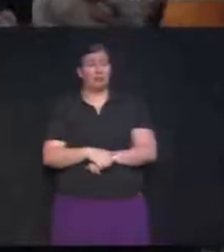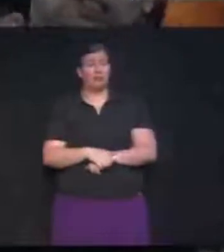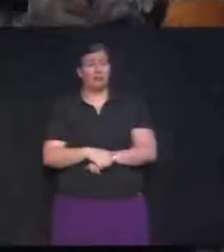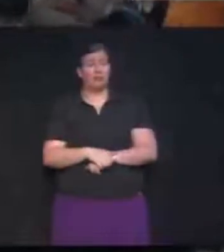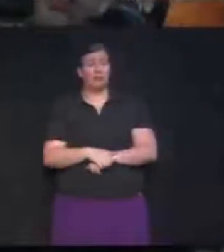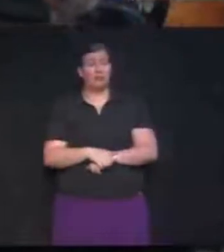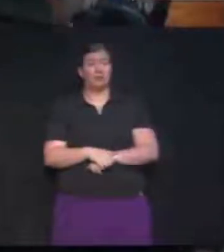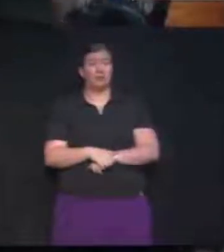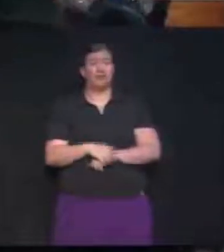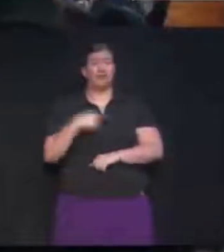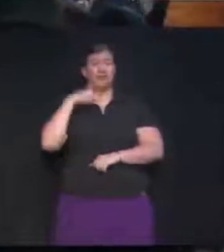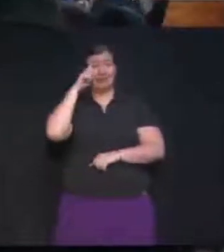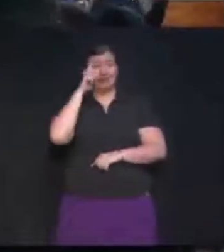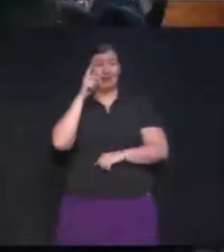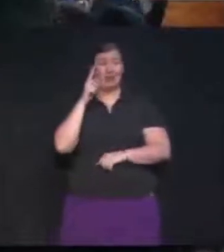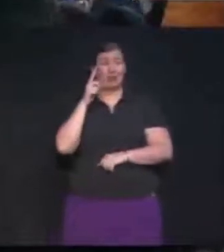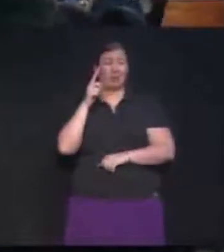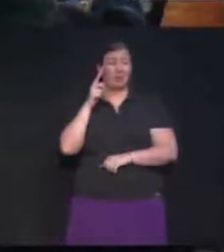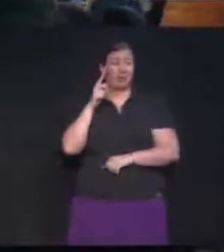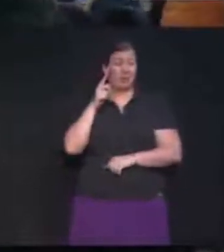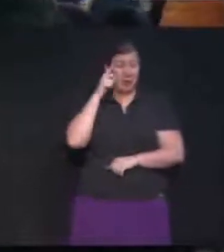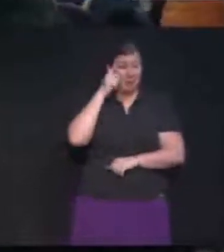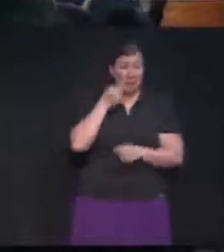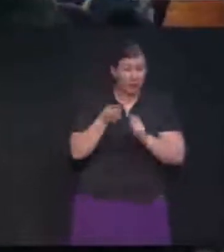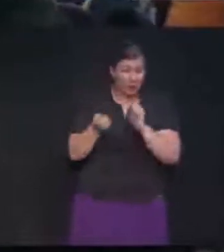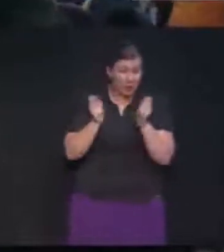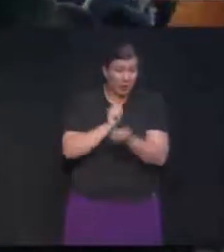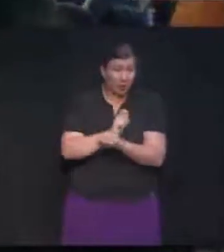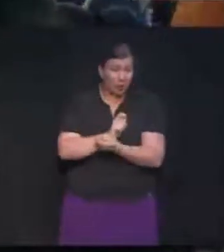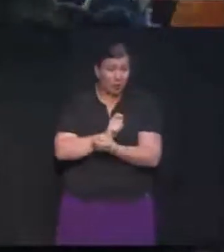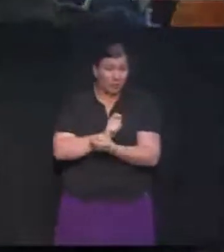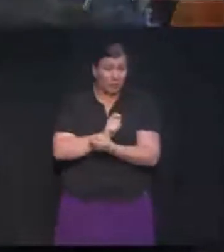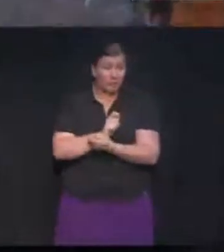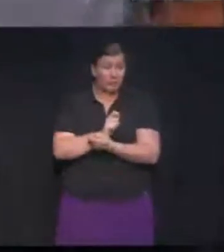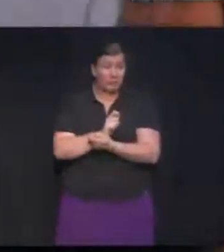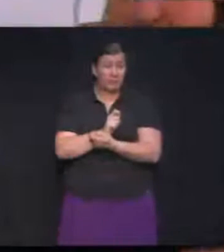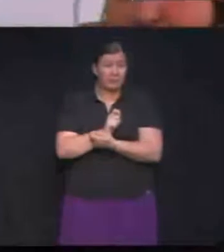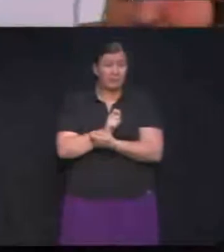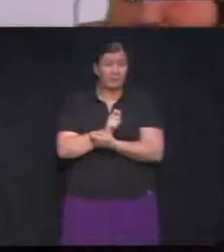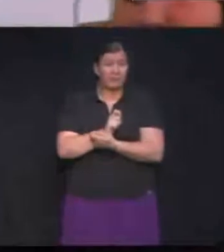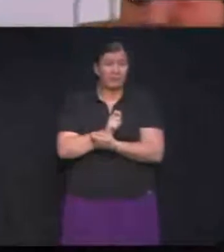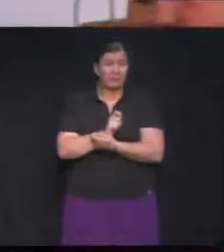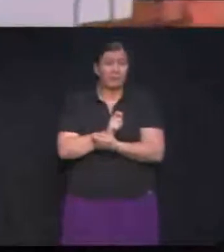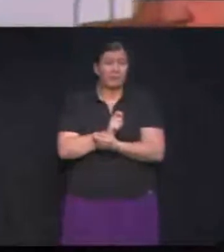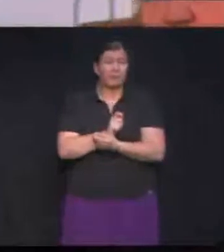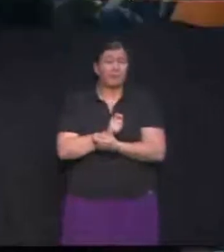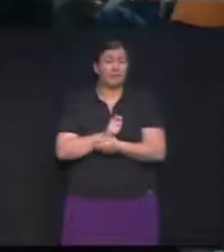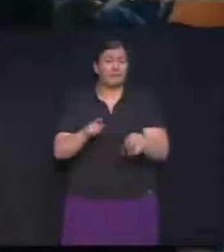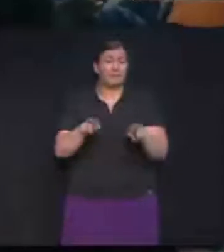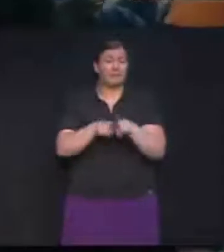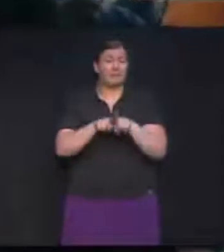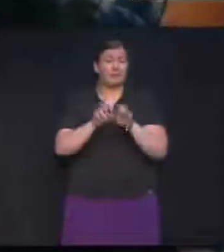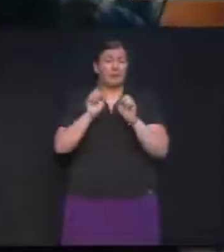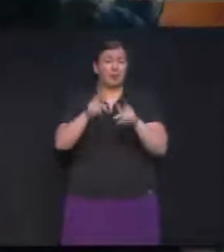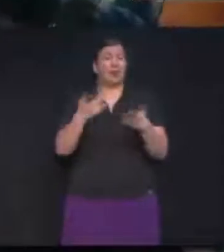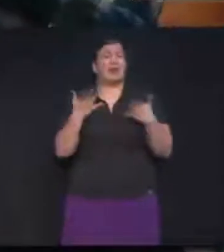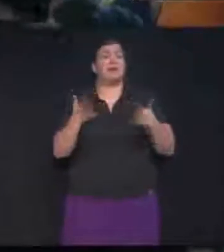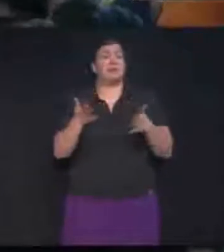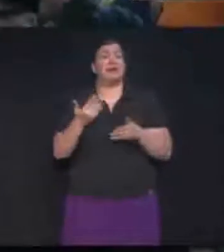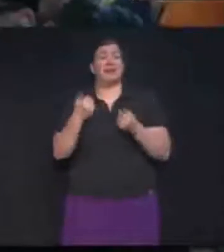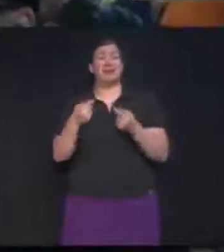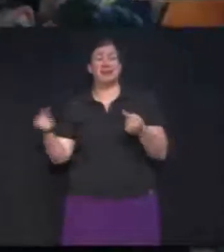ich denke ihr habt eure Meinung nicht geändert dann kann ich das so lassen so wir sind bei contra los bitte hallo